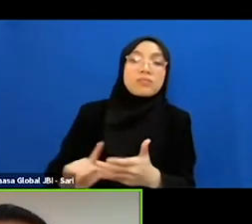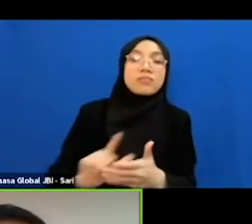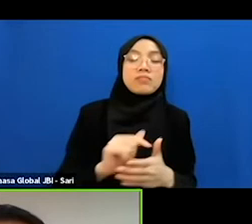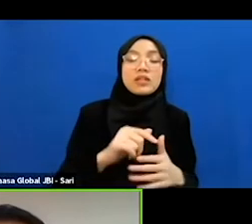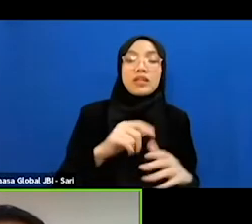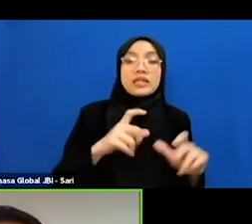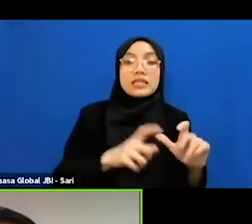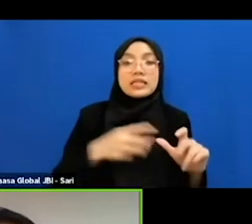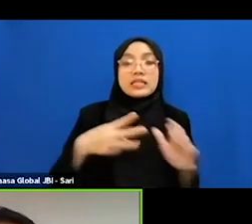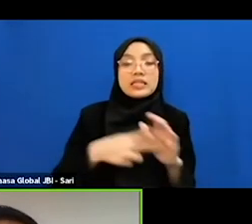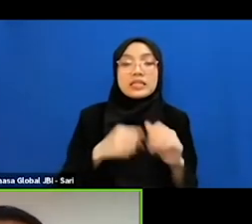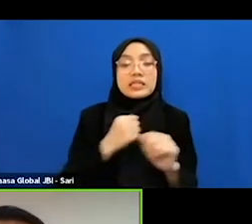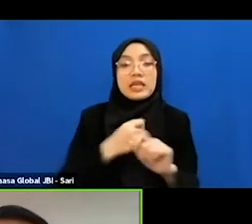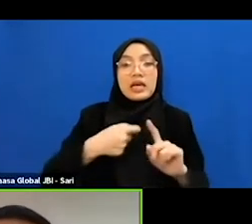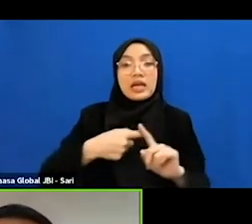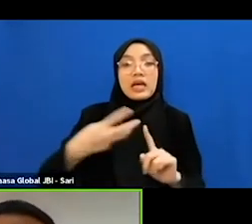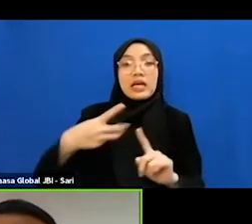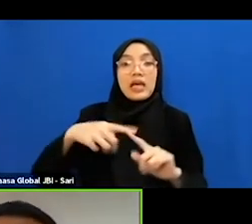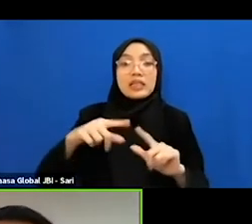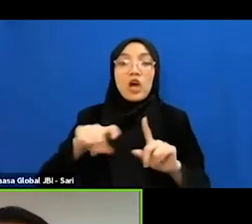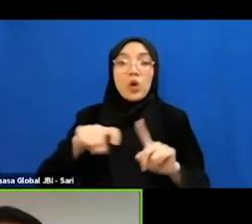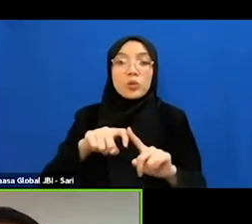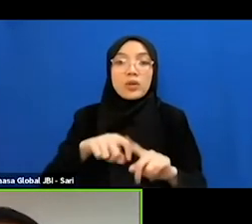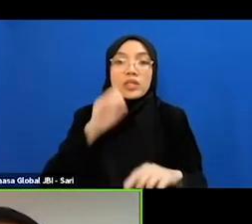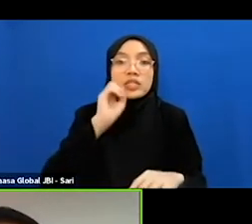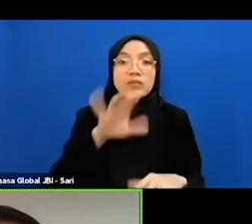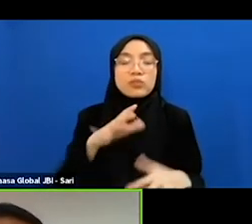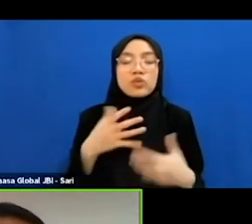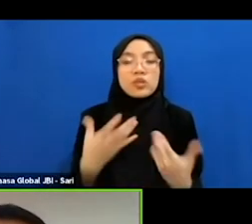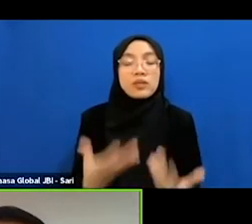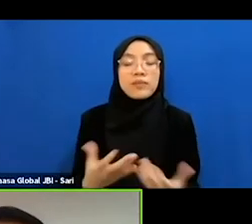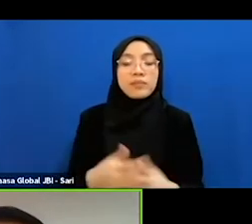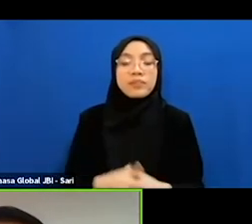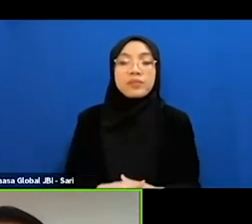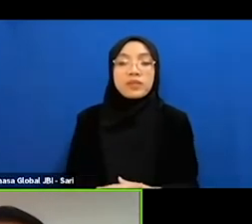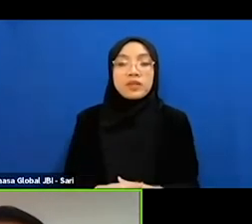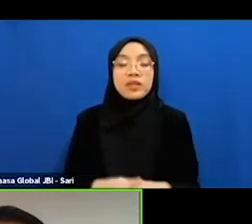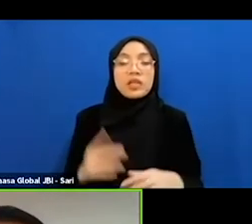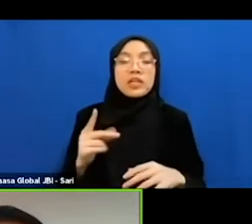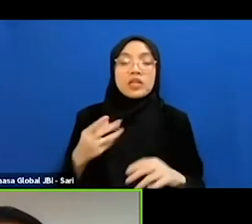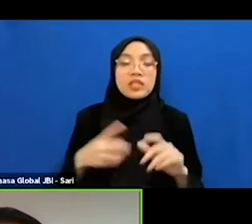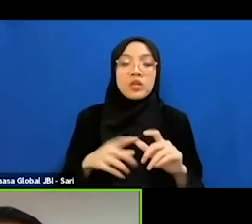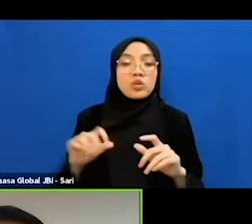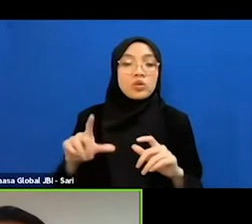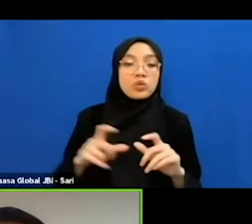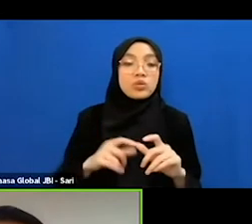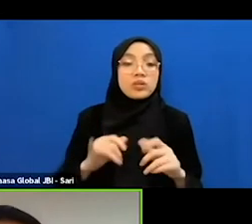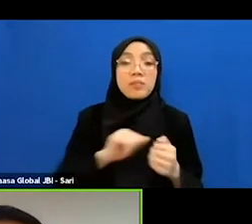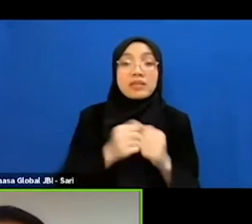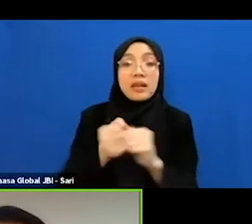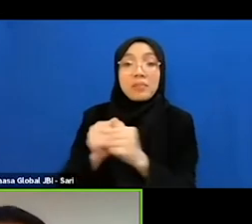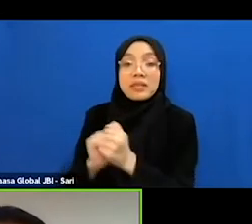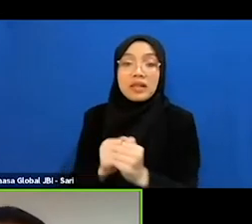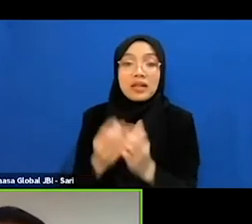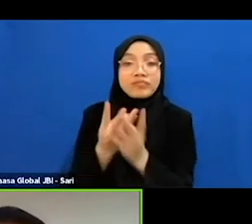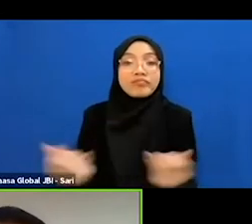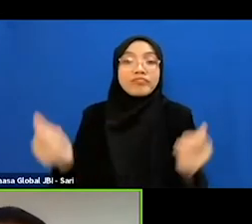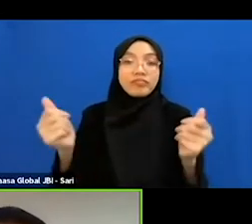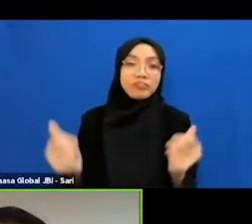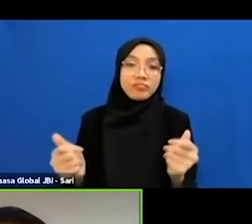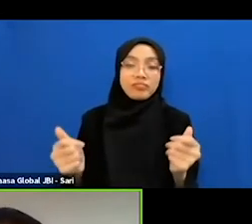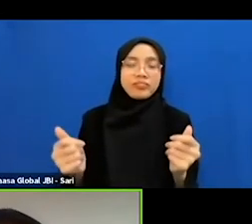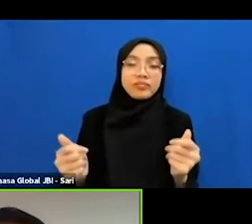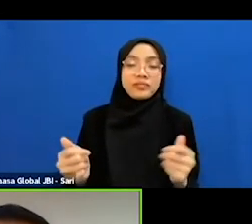konsumen nah itu yang disebut sebagai This your resolution penyelesaian sengketa konsumen